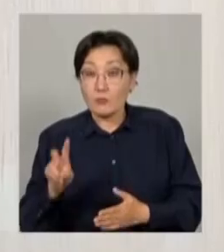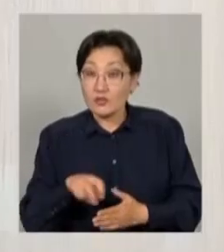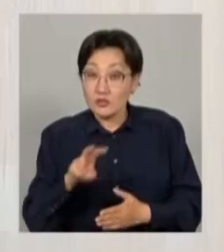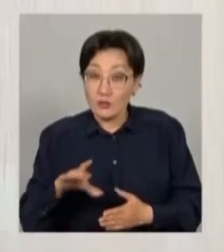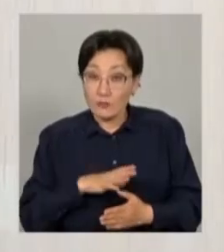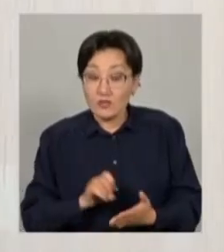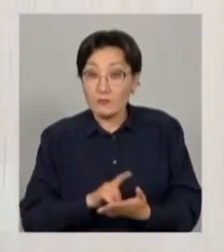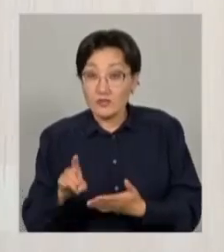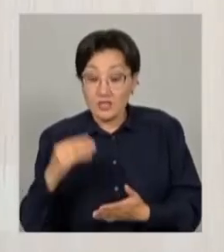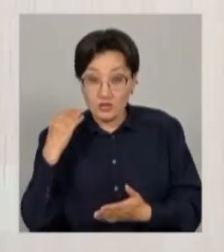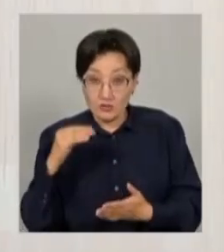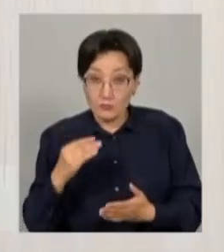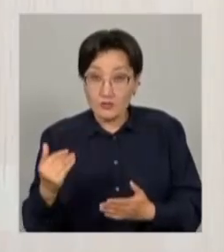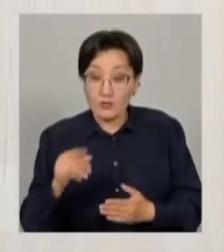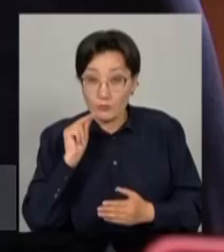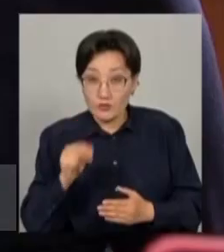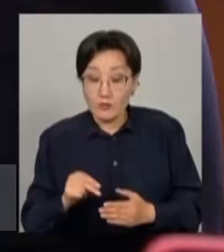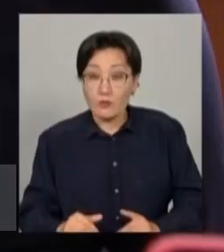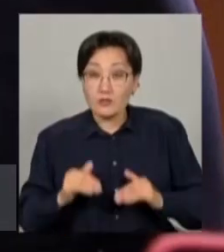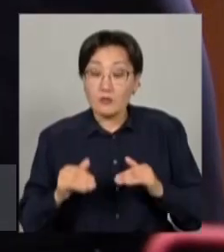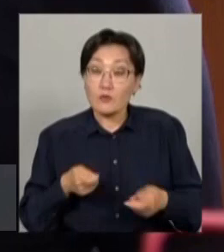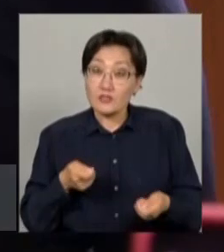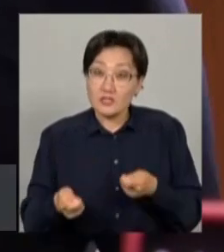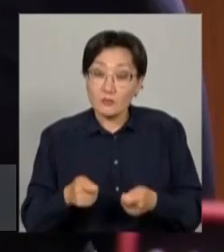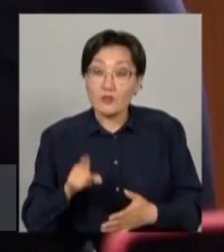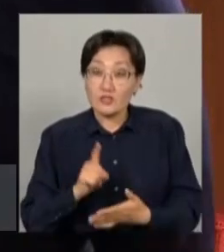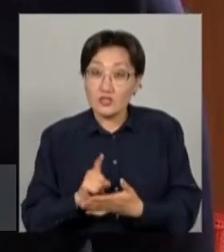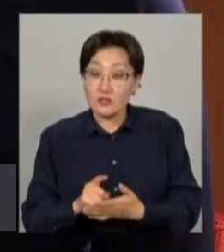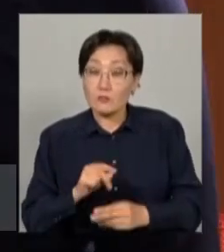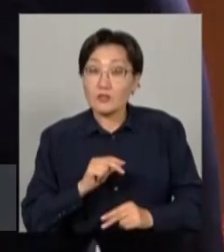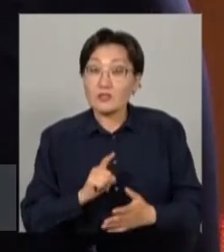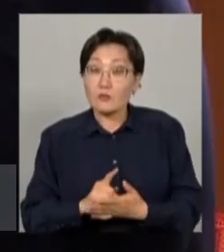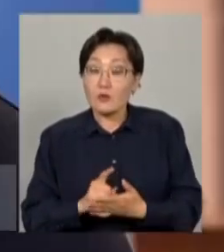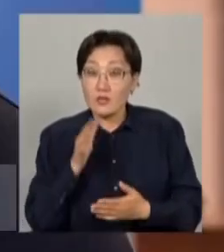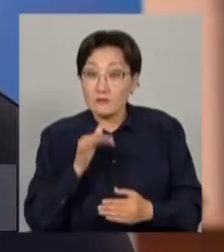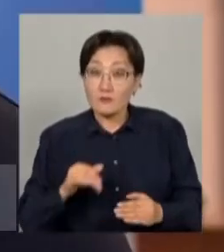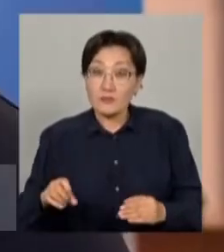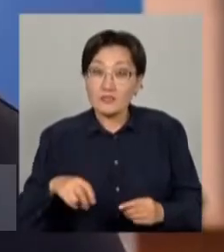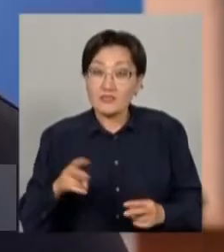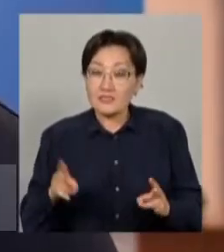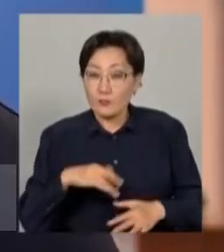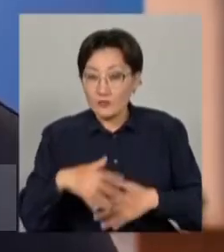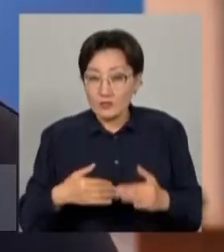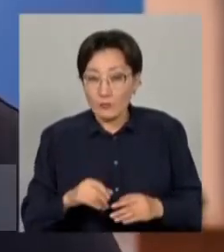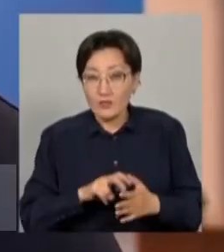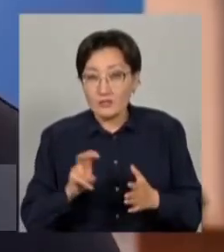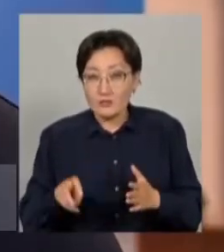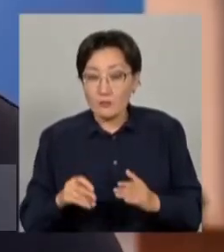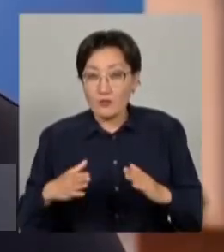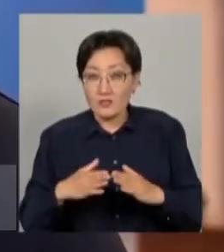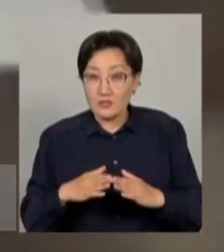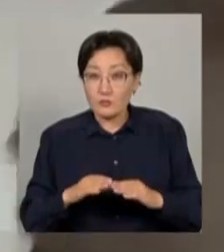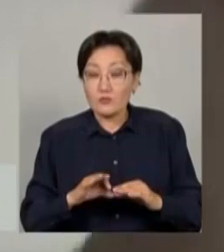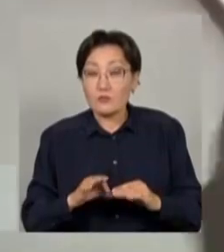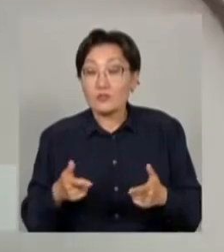Бишкеке вылетел в Стамбул. Его обвиняют в превышении власти или должностных полномочий. Во время январских событий он покинул здание областного